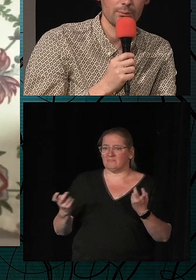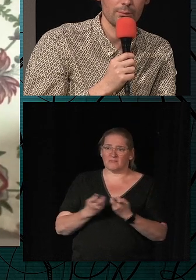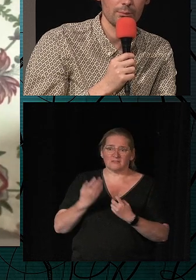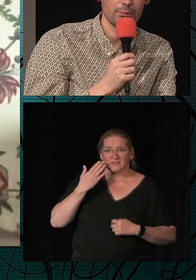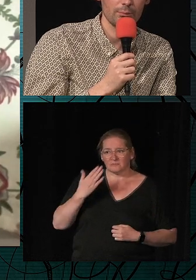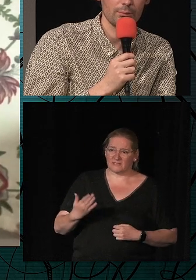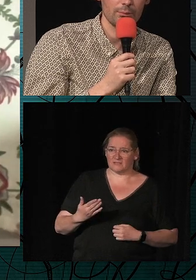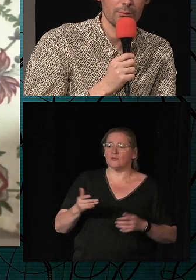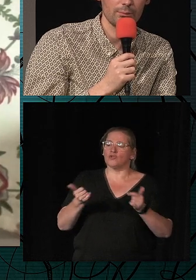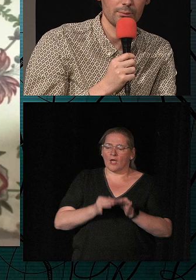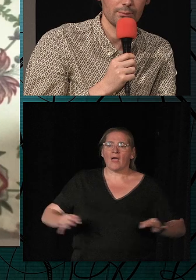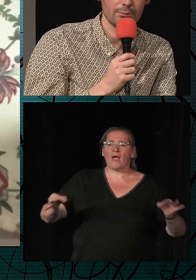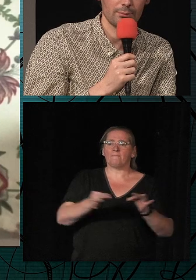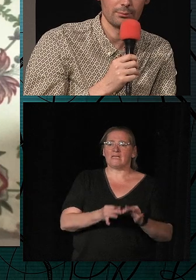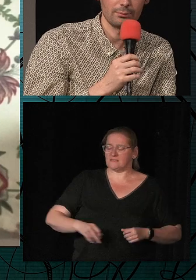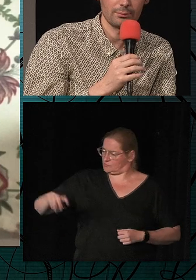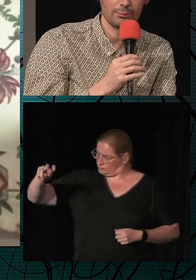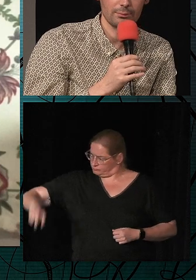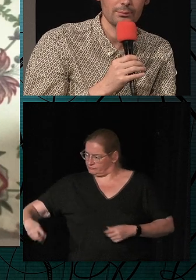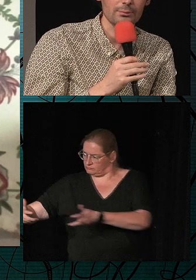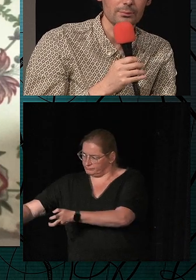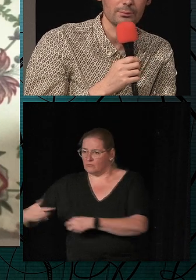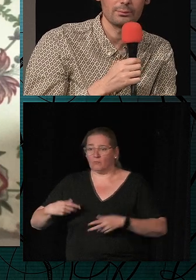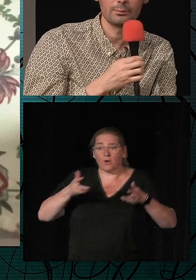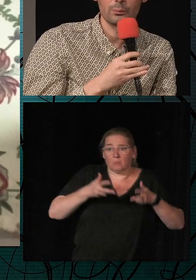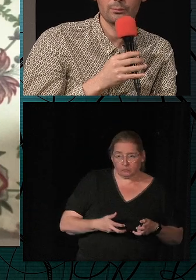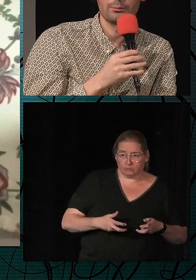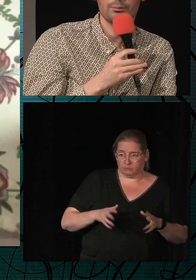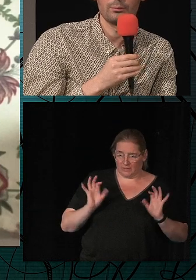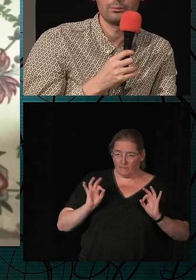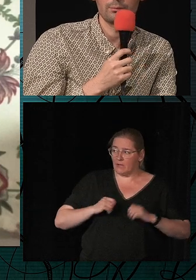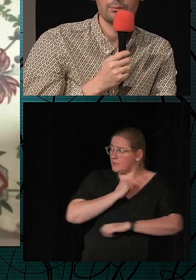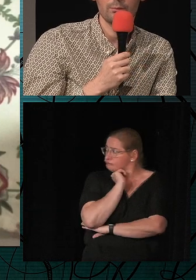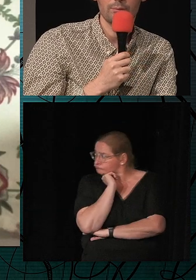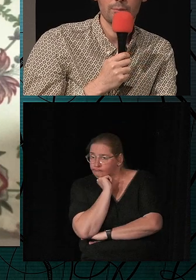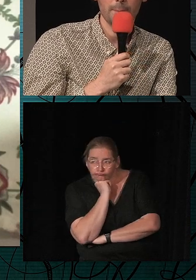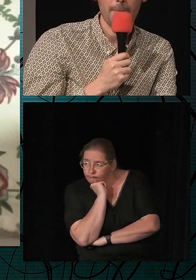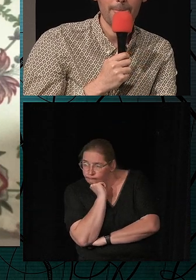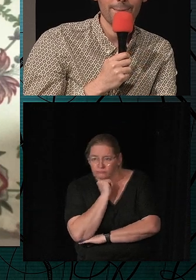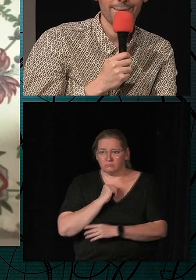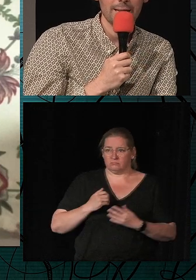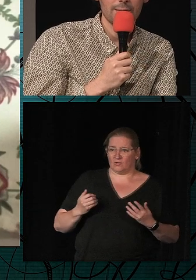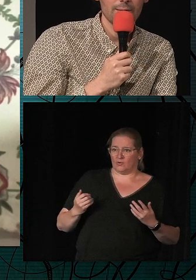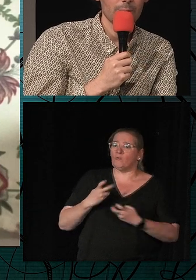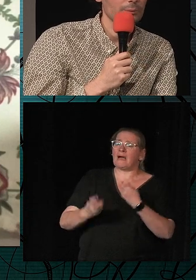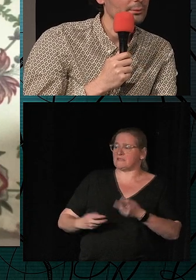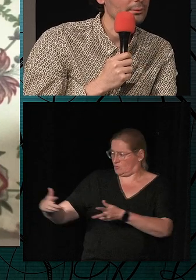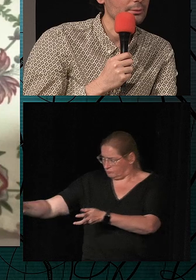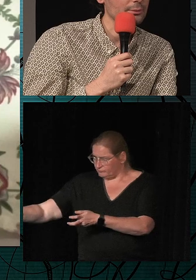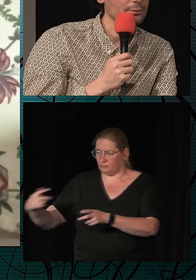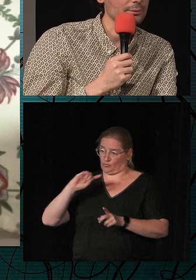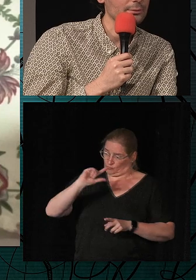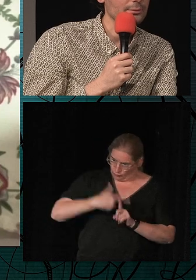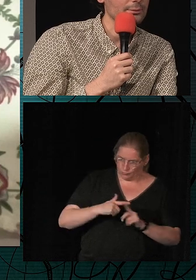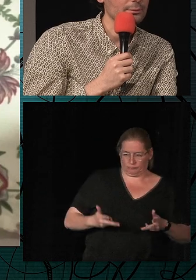avec quelqu'un dans la même pièce est-ce que on back Seite si on est aussi sur un chat et on pe réagir avec des emotes on peut son av